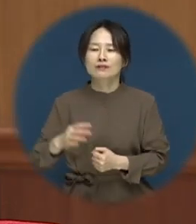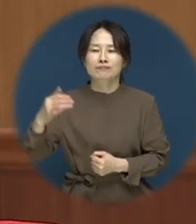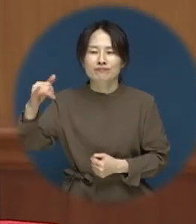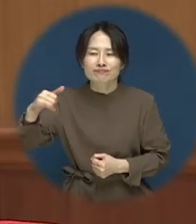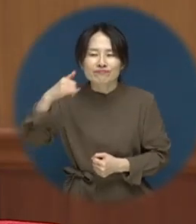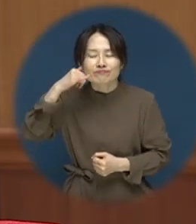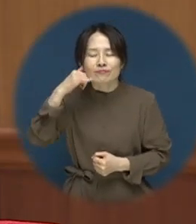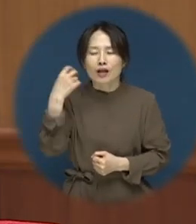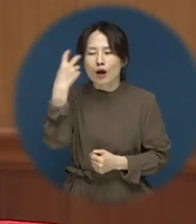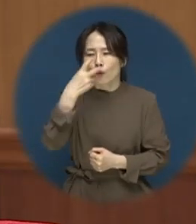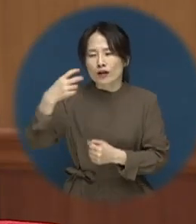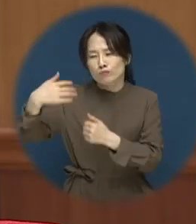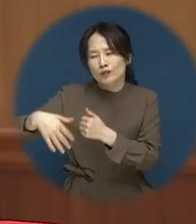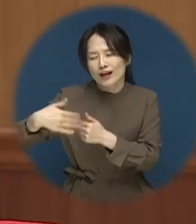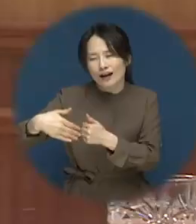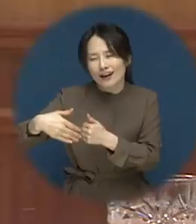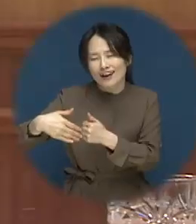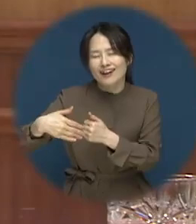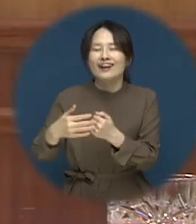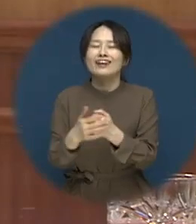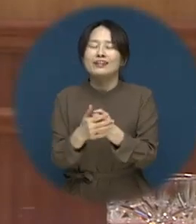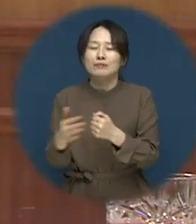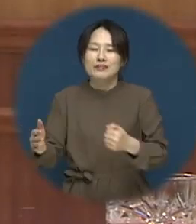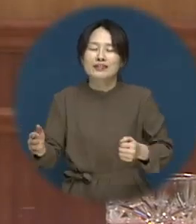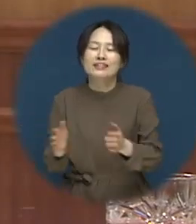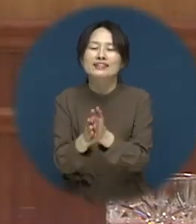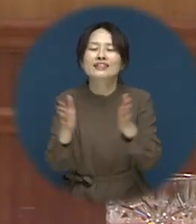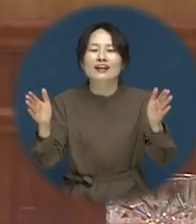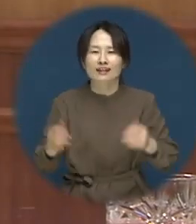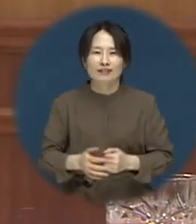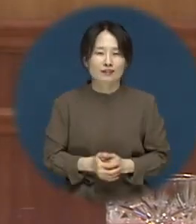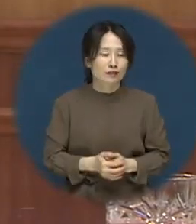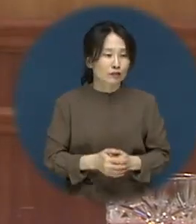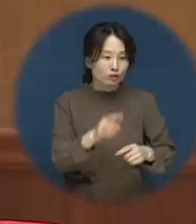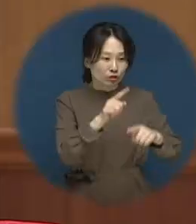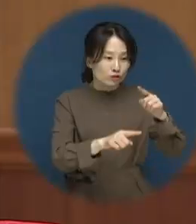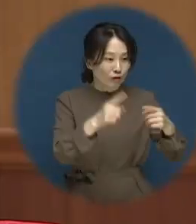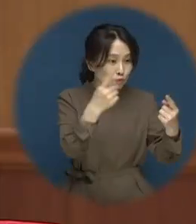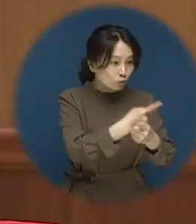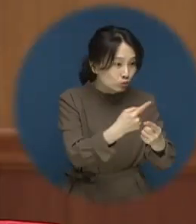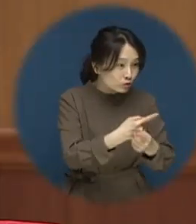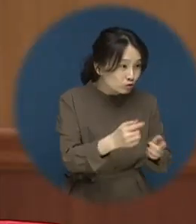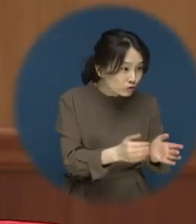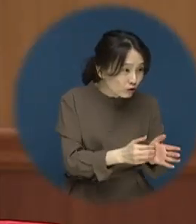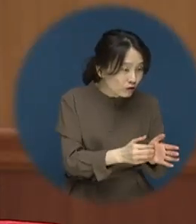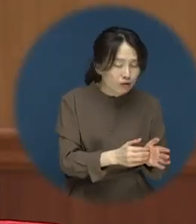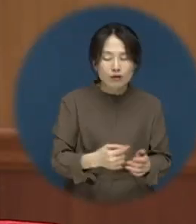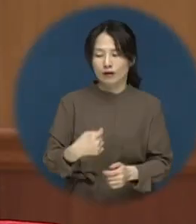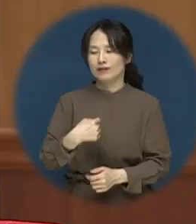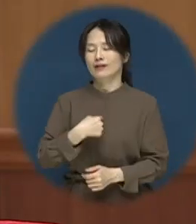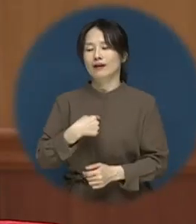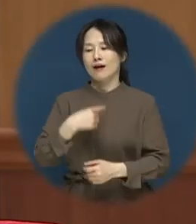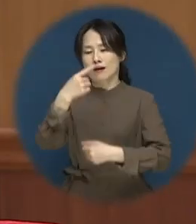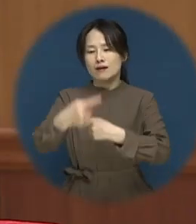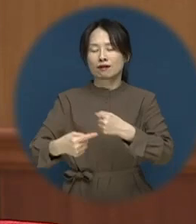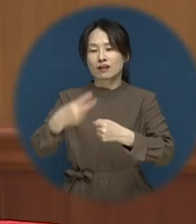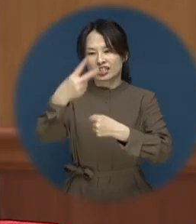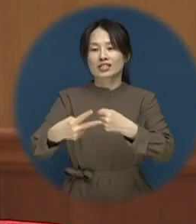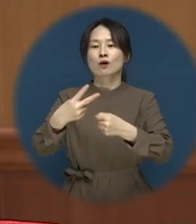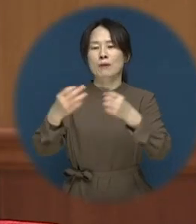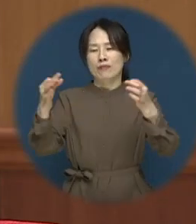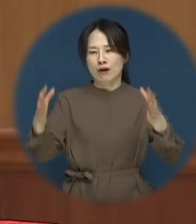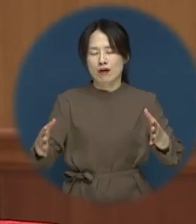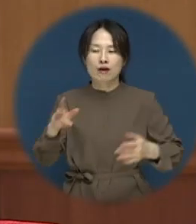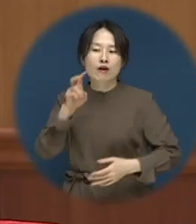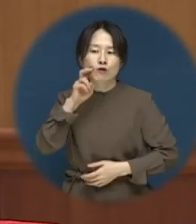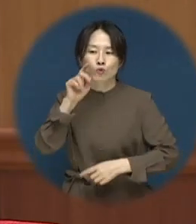거예요. 그래서 시작을 하게 됐습니다. 그래서 의뢰가 와서 다 고쳐주셨어요? 예, 한 2년 만에 그 소나무 주고하는 걸 다